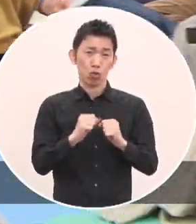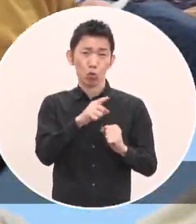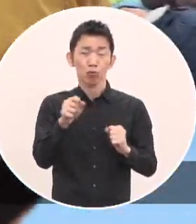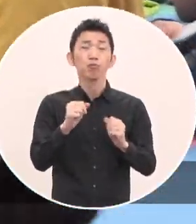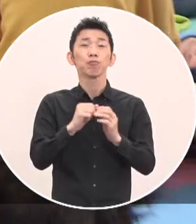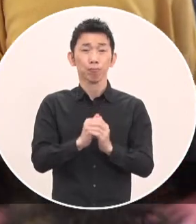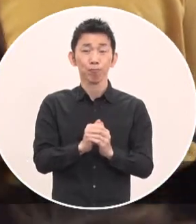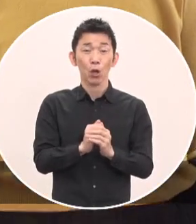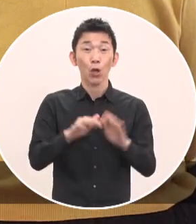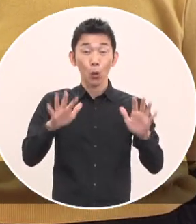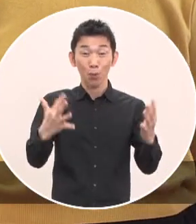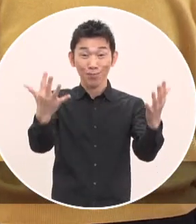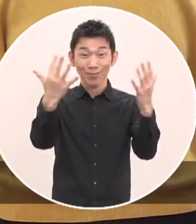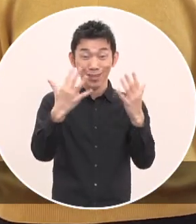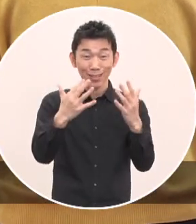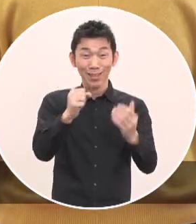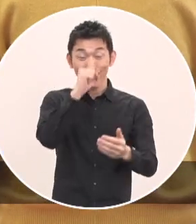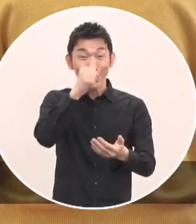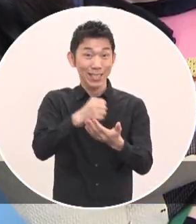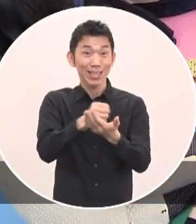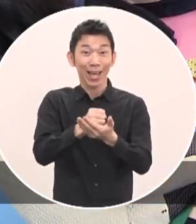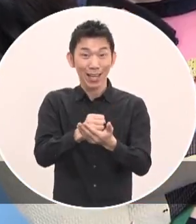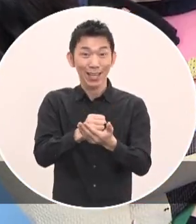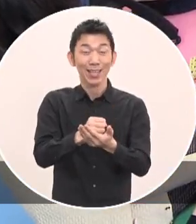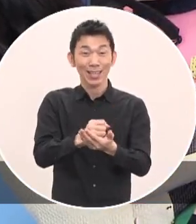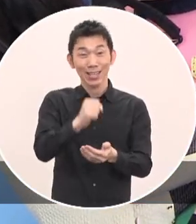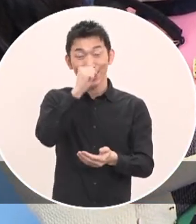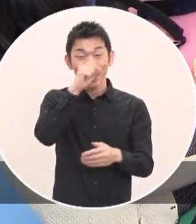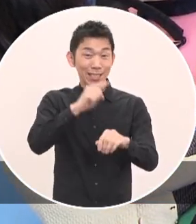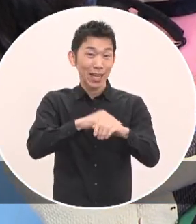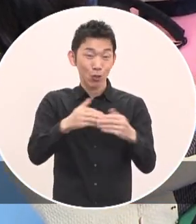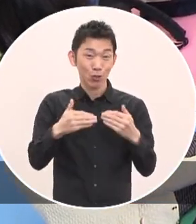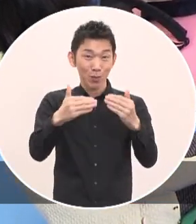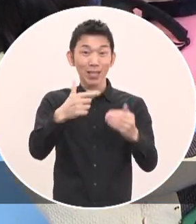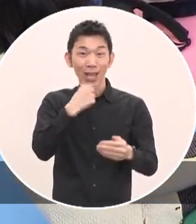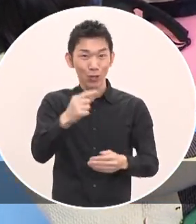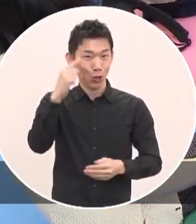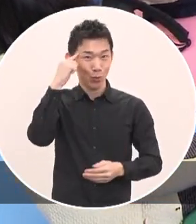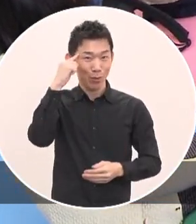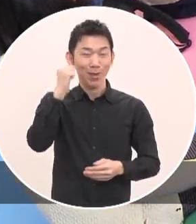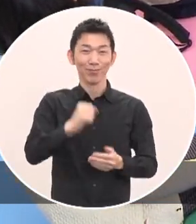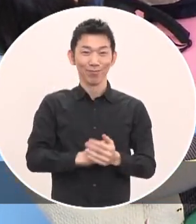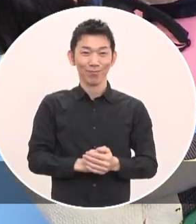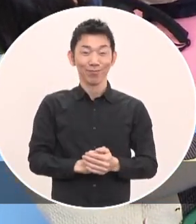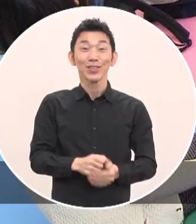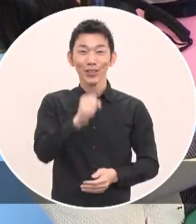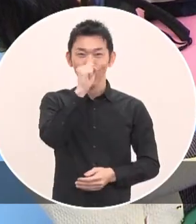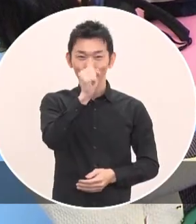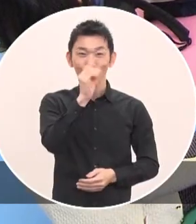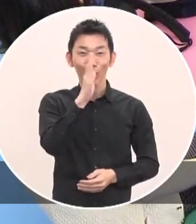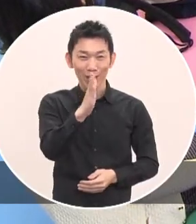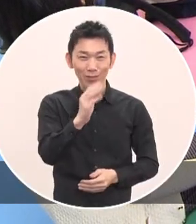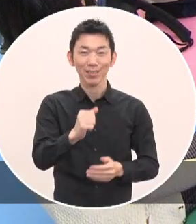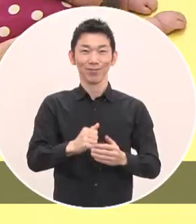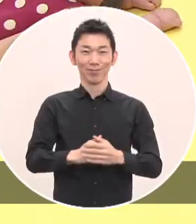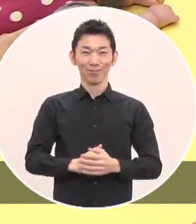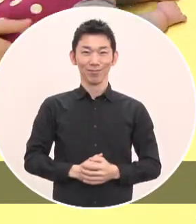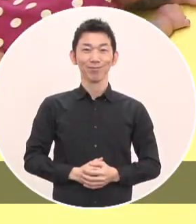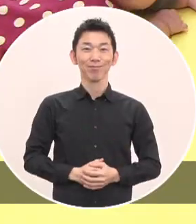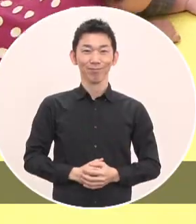ます性格の無害ですので雰囲気22個の海洋させていただけたらと思いますのでよろしくお願い致し